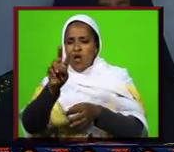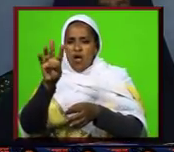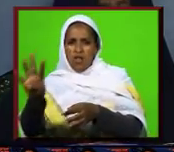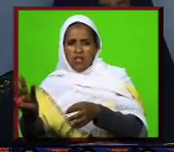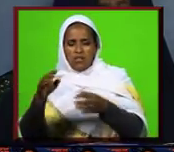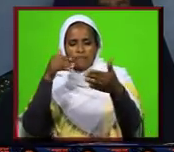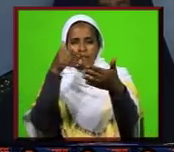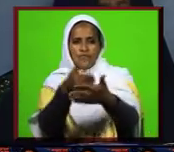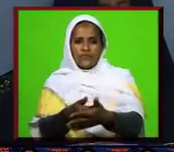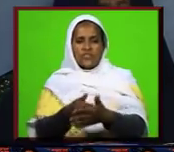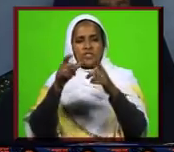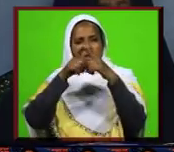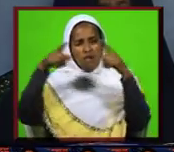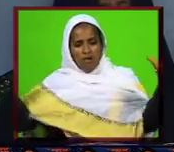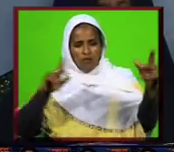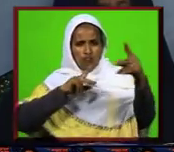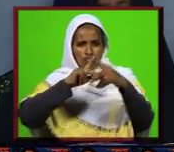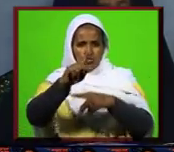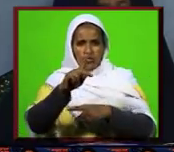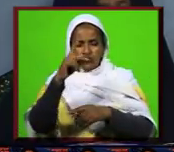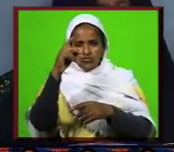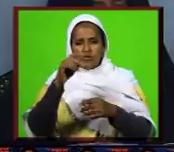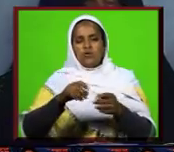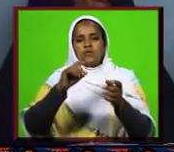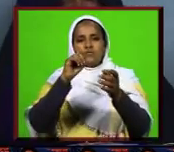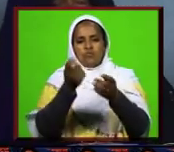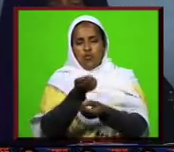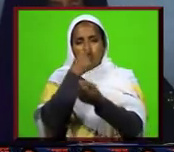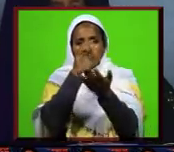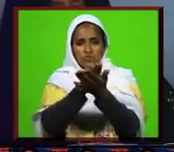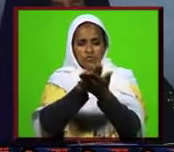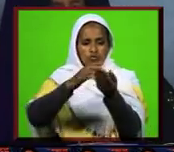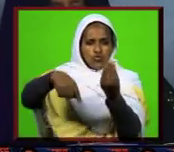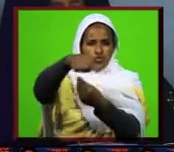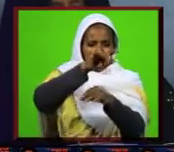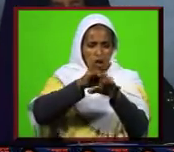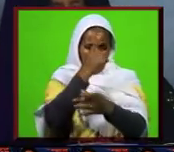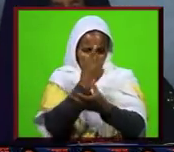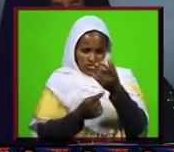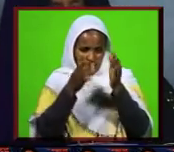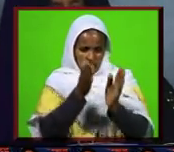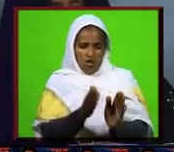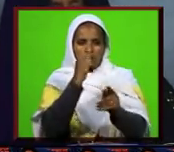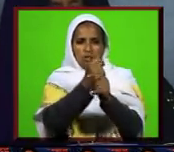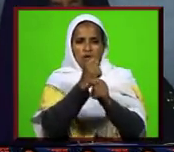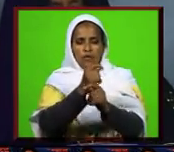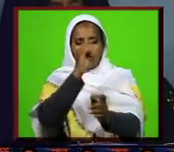124 የሚደርሱ ትልልቅ ፕሮጀክቶችን በአብነት ትምህርት ቤቶች ዙሪያ ብቻ ተግብሮ